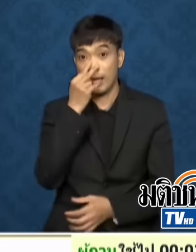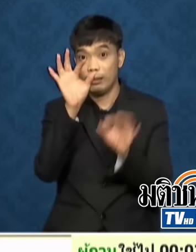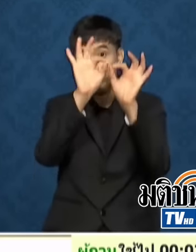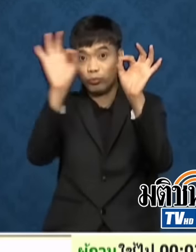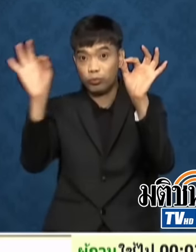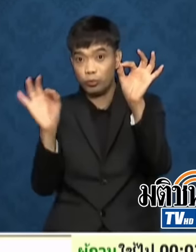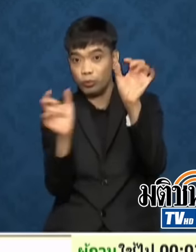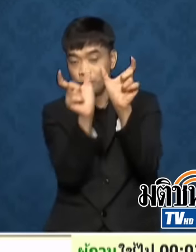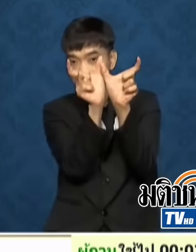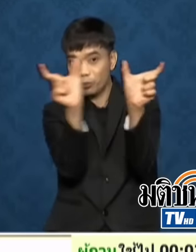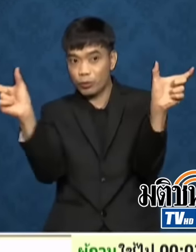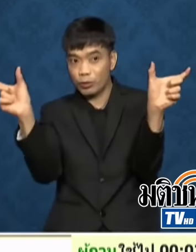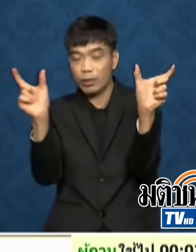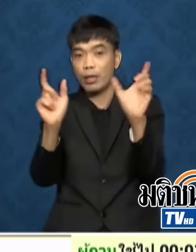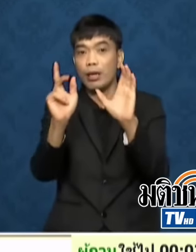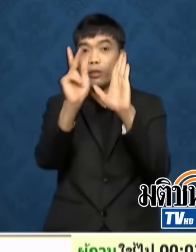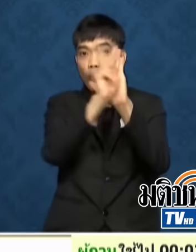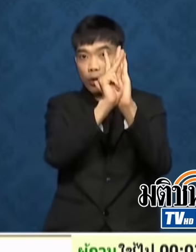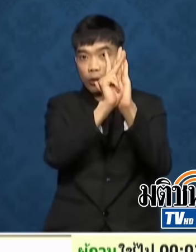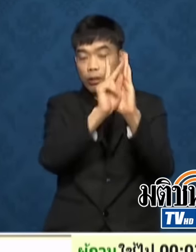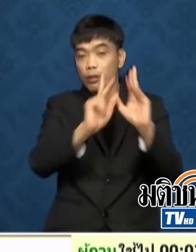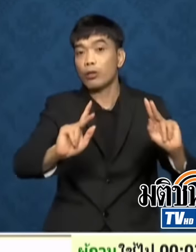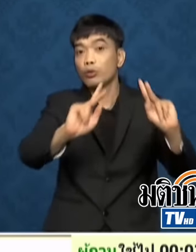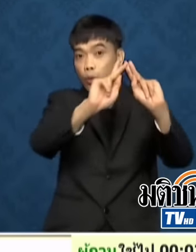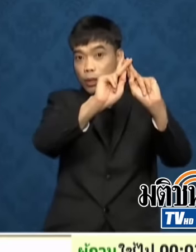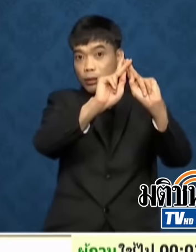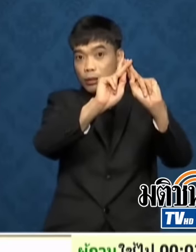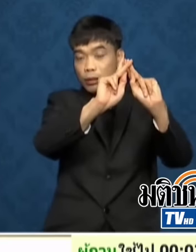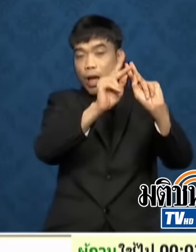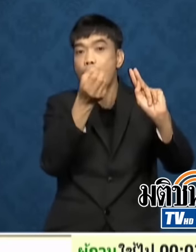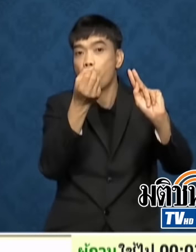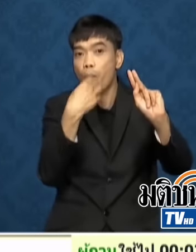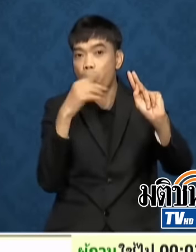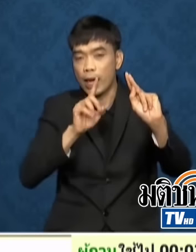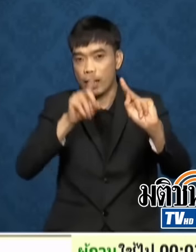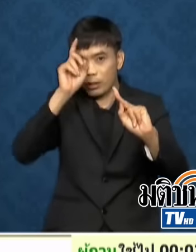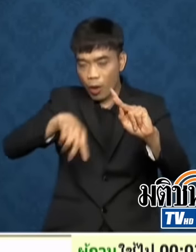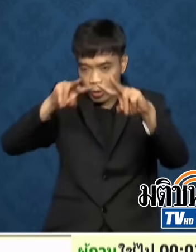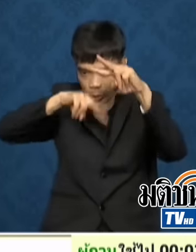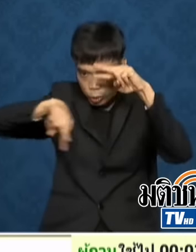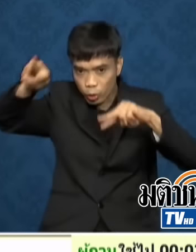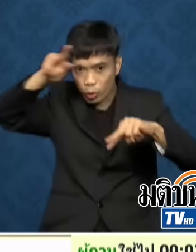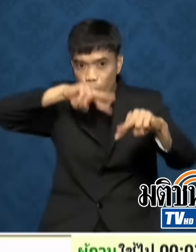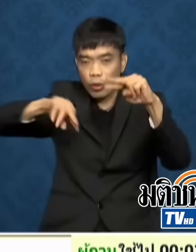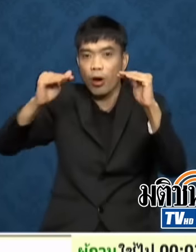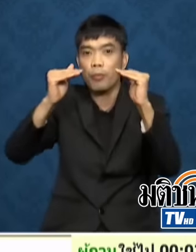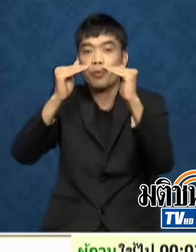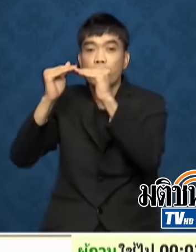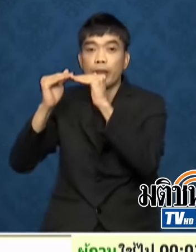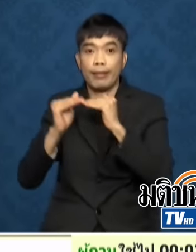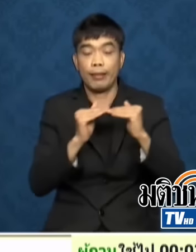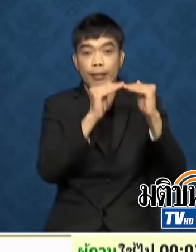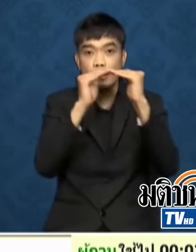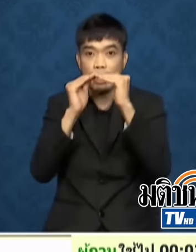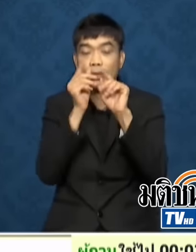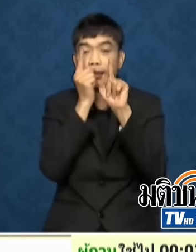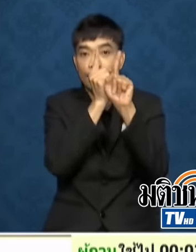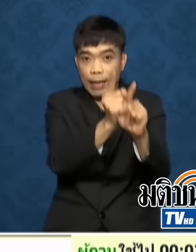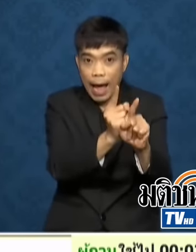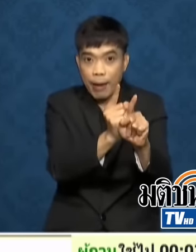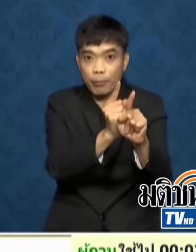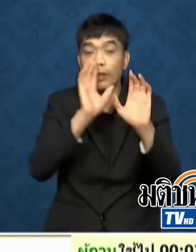กฎกระทรวงของท่านนะครับก็เขียนเอาไว้อย่างชัดเจนว่าจะต้องมีการตรวจสอบสิทธิ์รักษาของผู้ต้องขังให้เป็นตามที่ทางราชการจัด